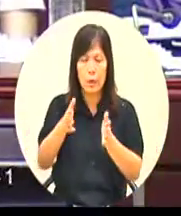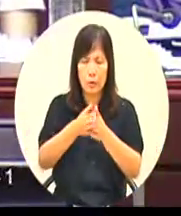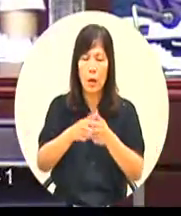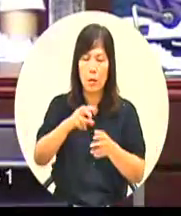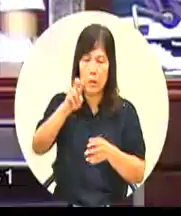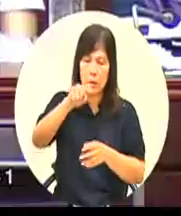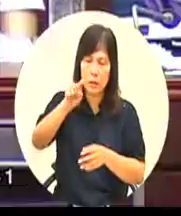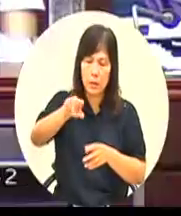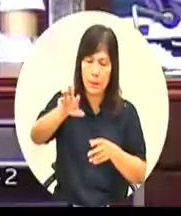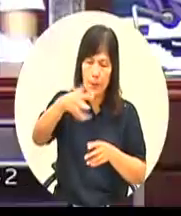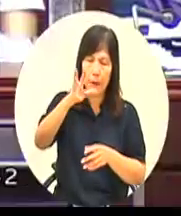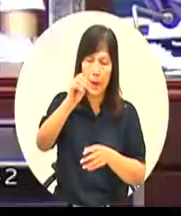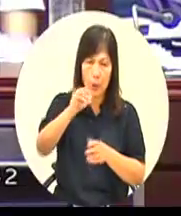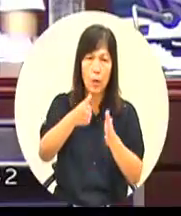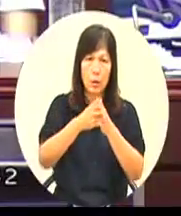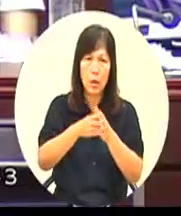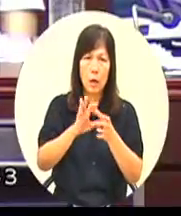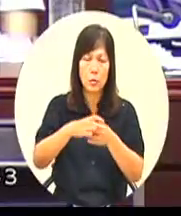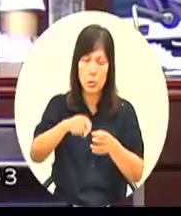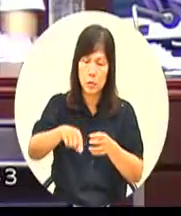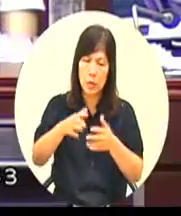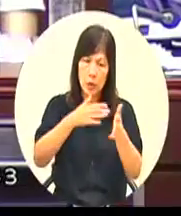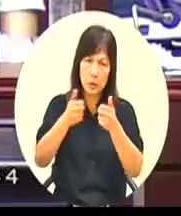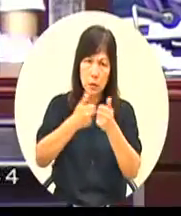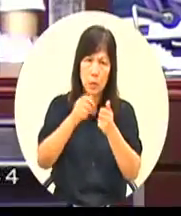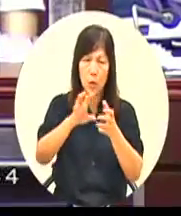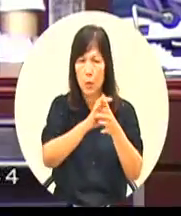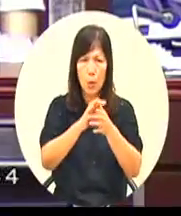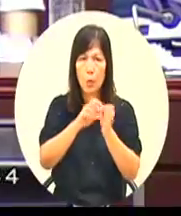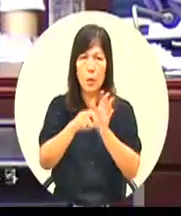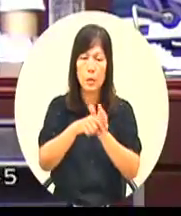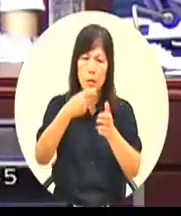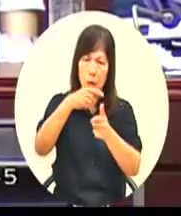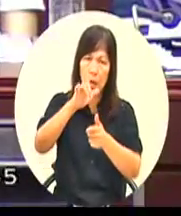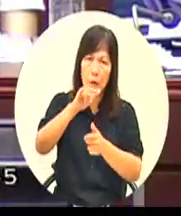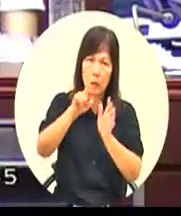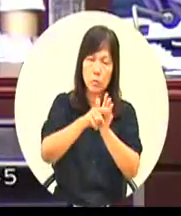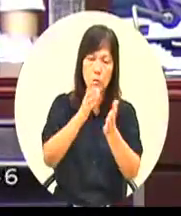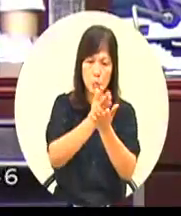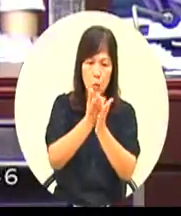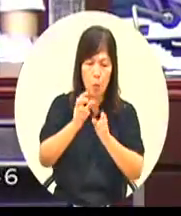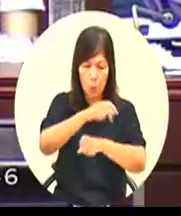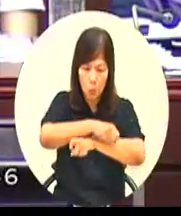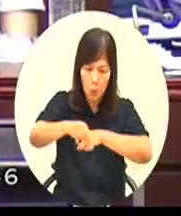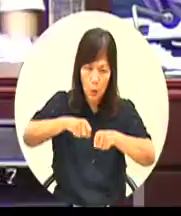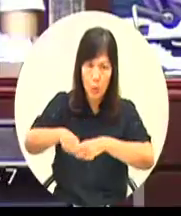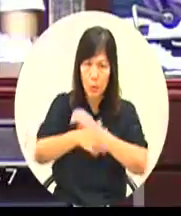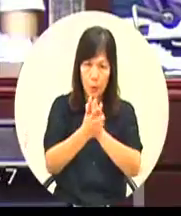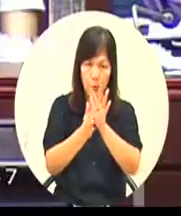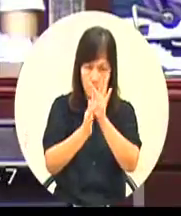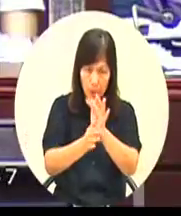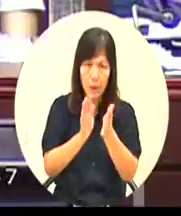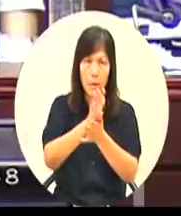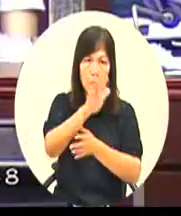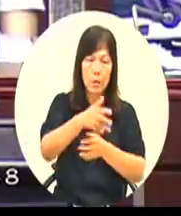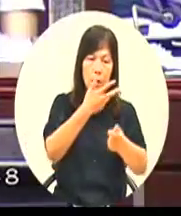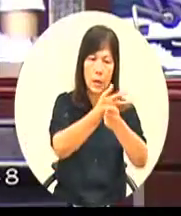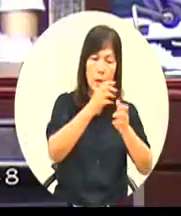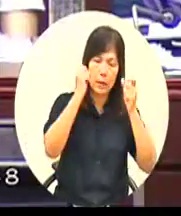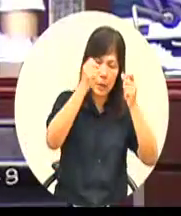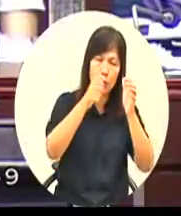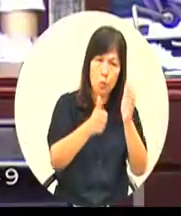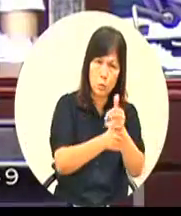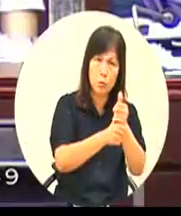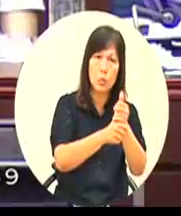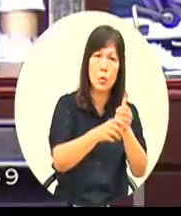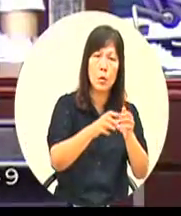1800万，所以这个冰球协会的相关的这个教练等等都做好了规划，我们就要送给这个体育署，那我们也